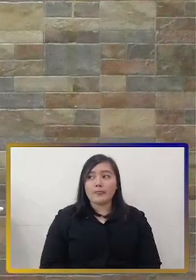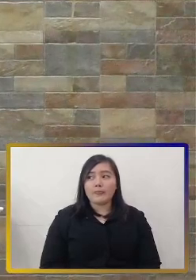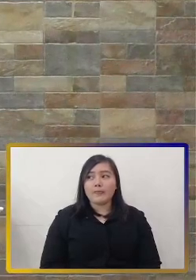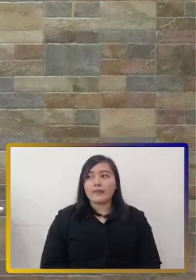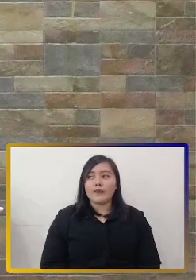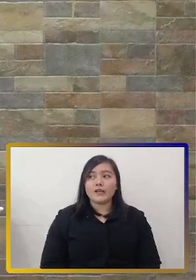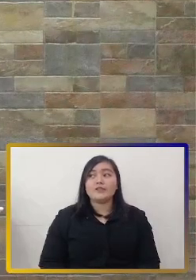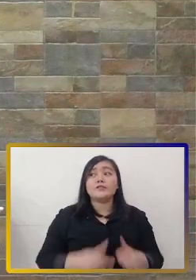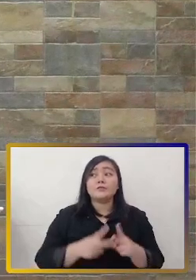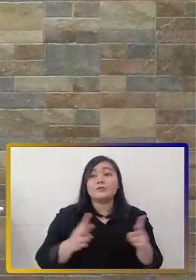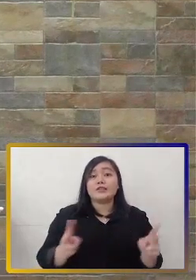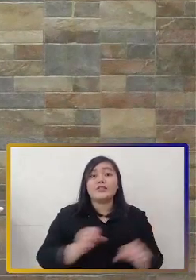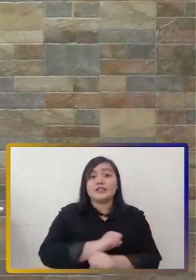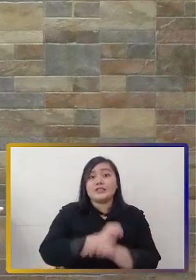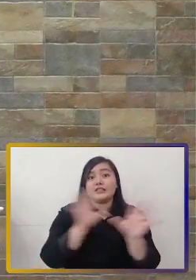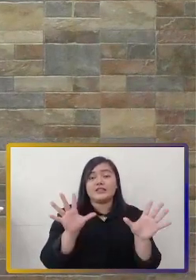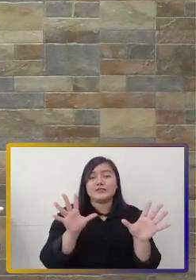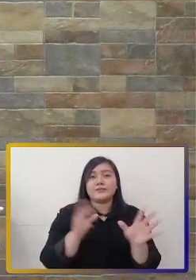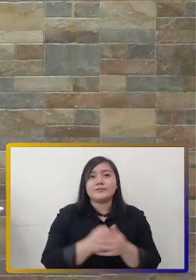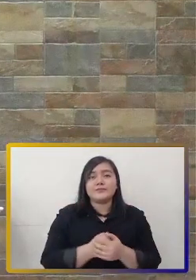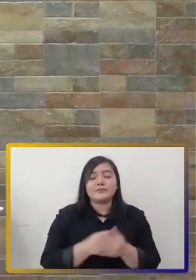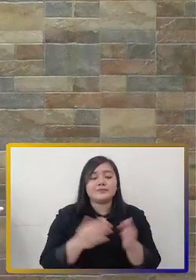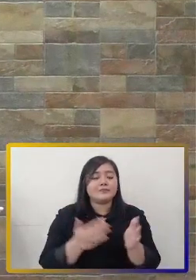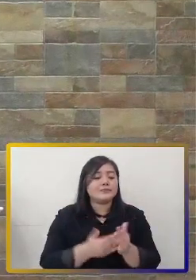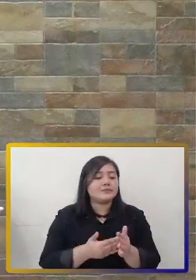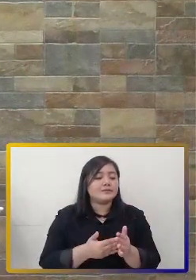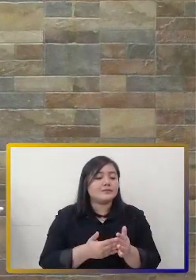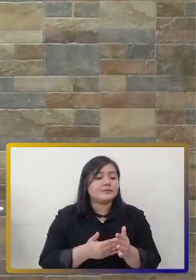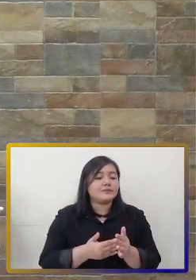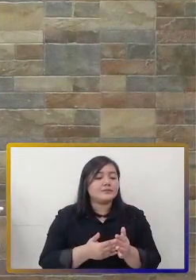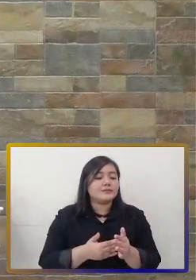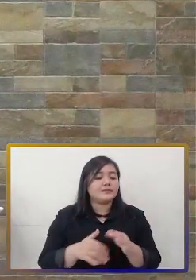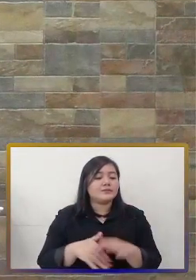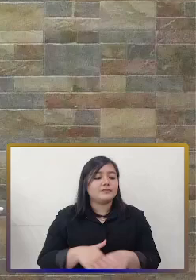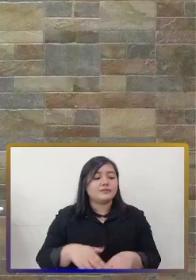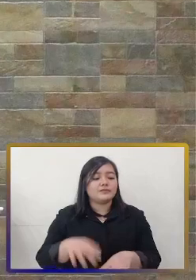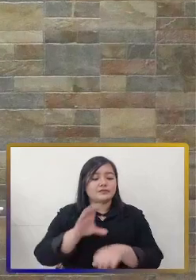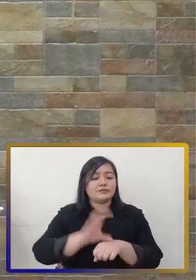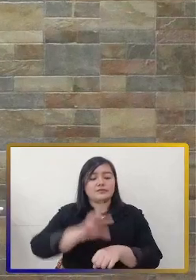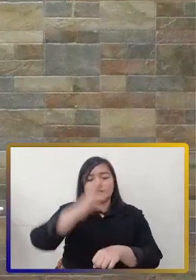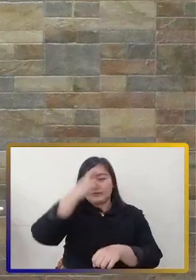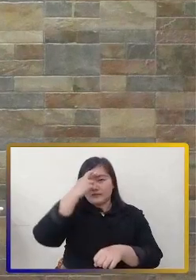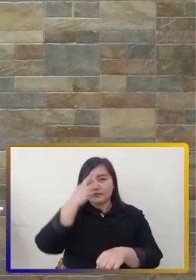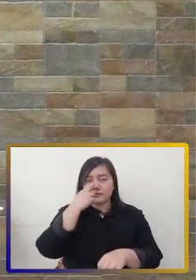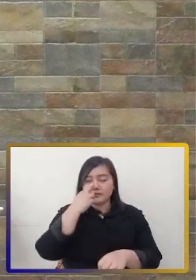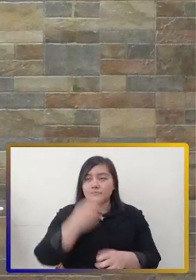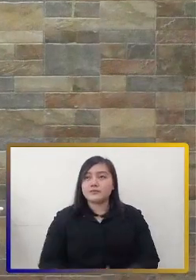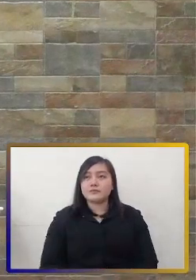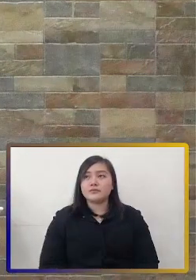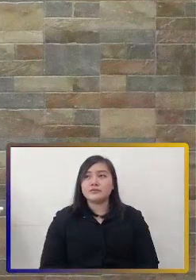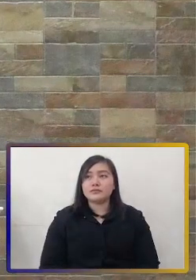napakaliwanag po nito, mga kapatid. He was in the church at Rome at binanggit ko po sa inyo yung